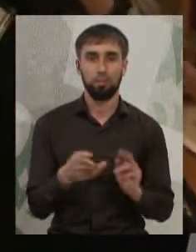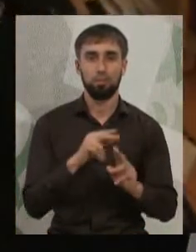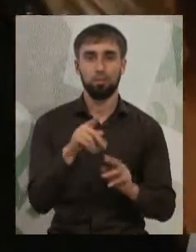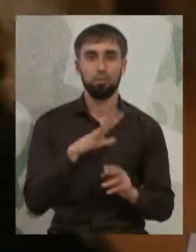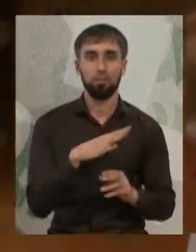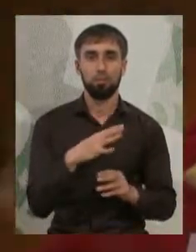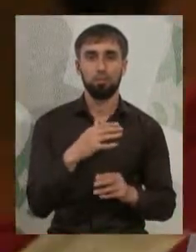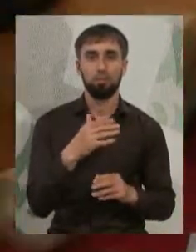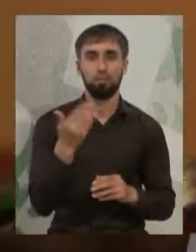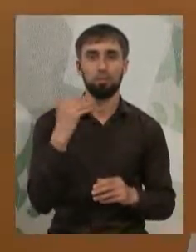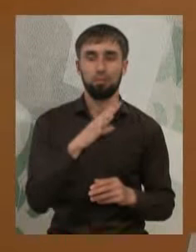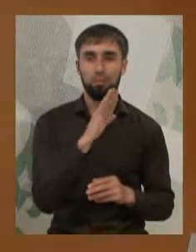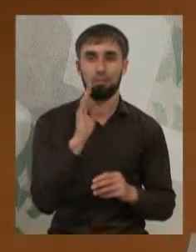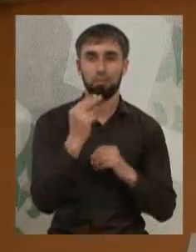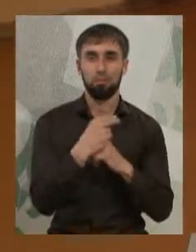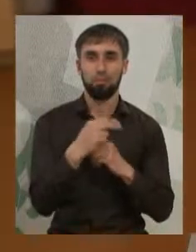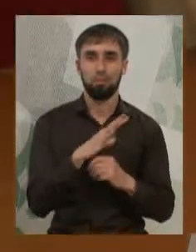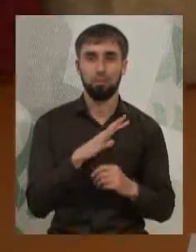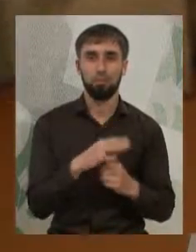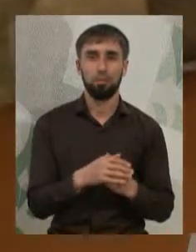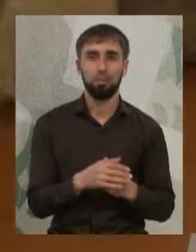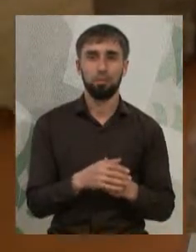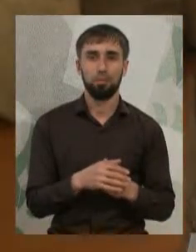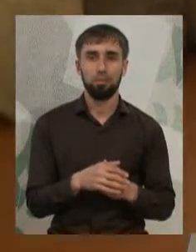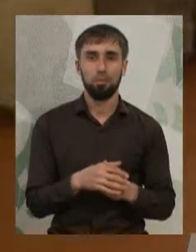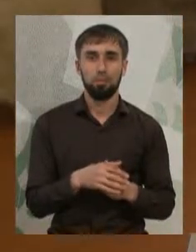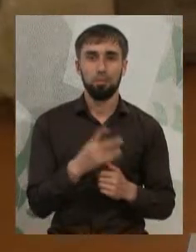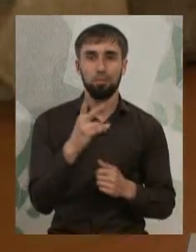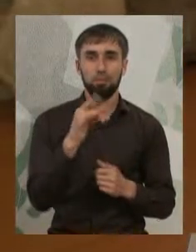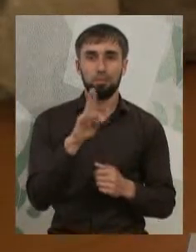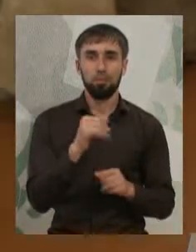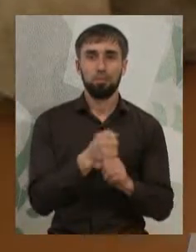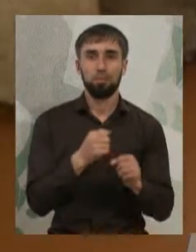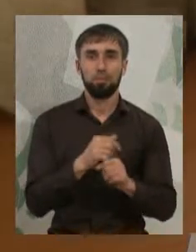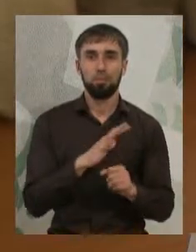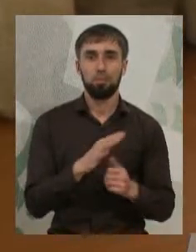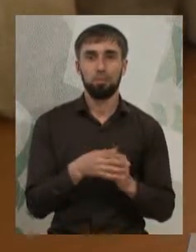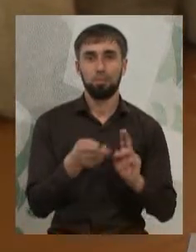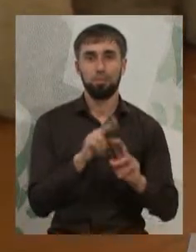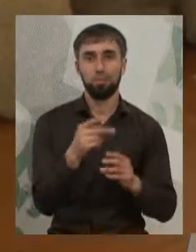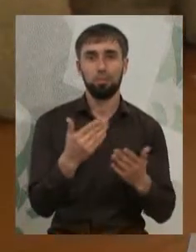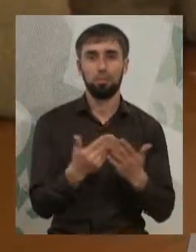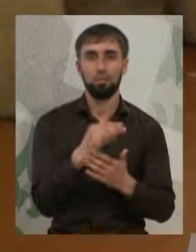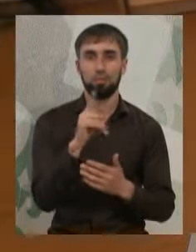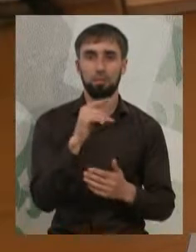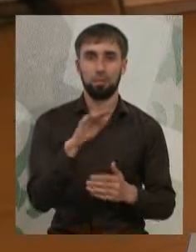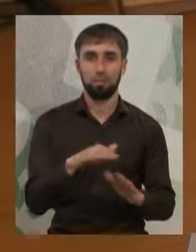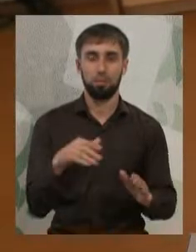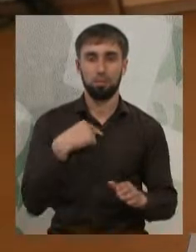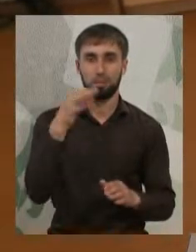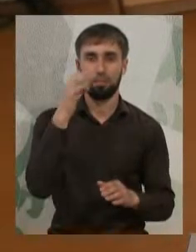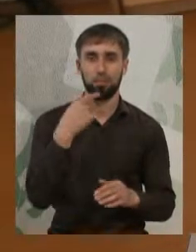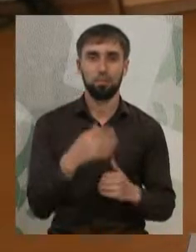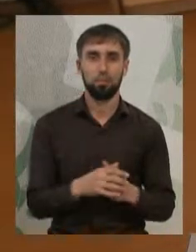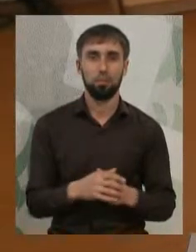Нас мама вот так вот, знаете, учила шить. И потом веретеном вот так вот ниточку делали. Это что-то из моего детства есть, это я помню. Как же